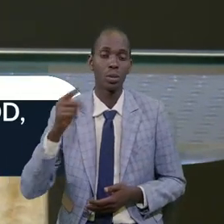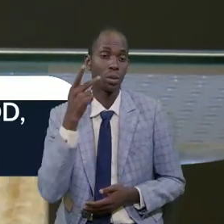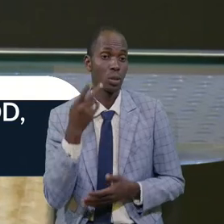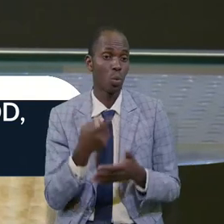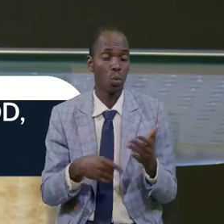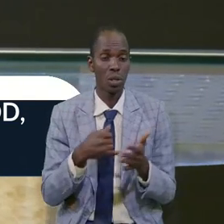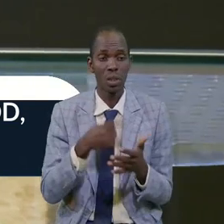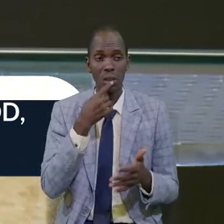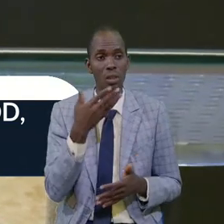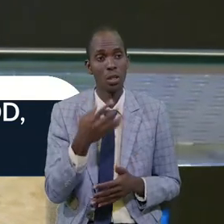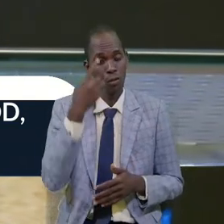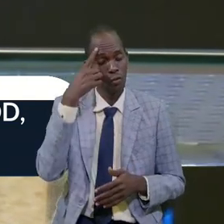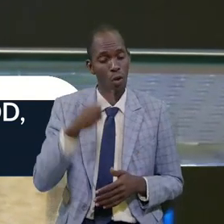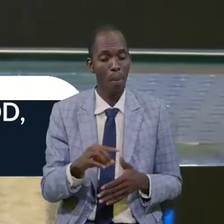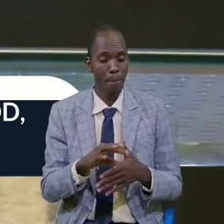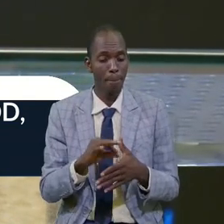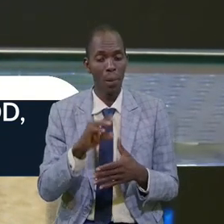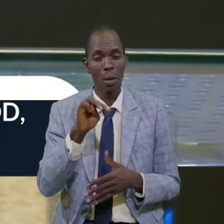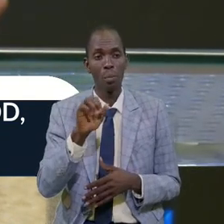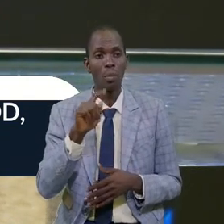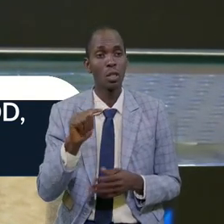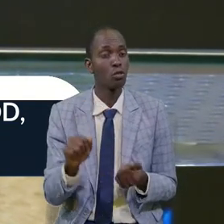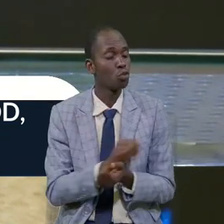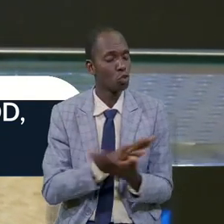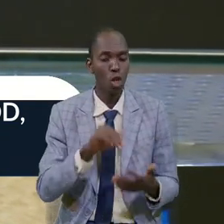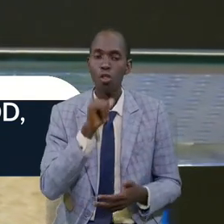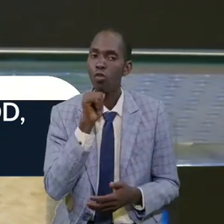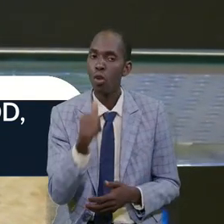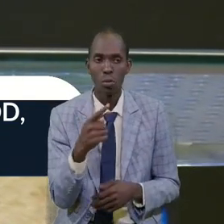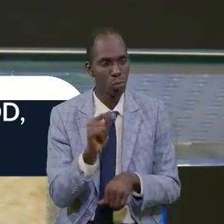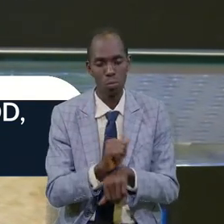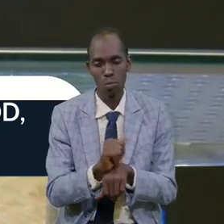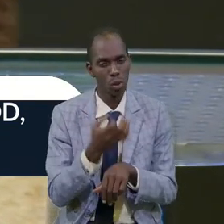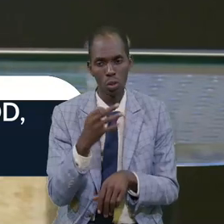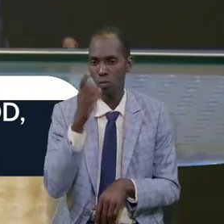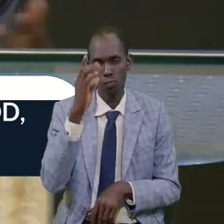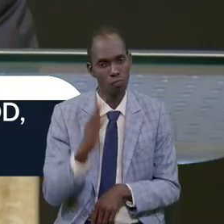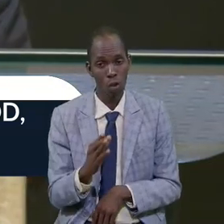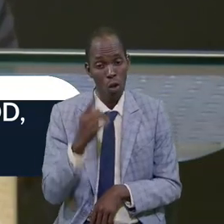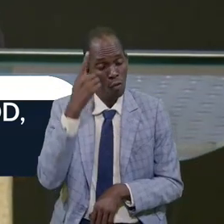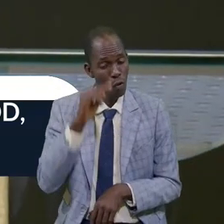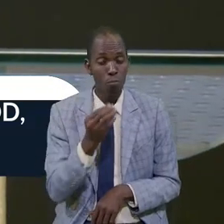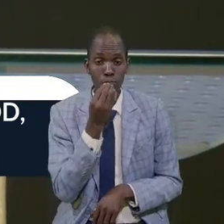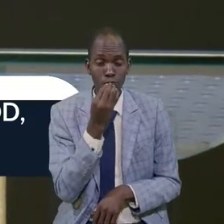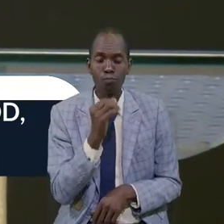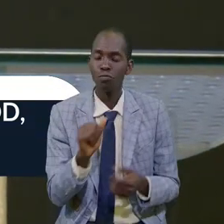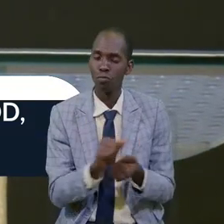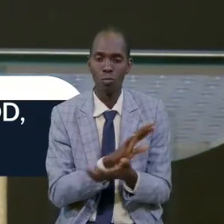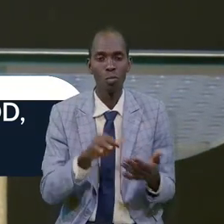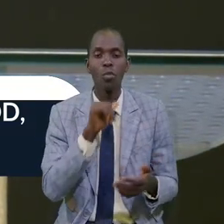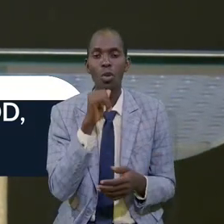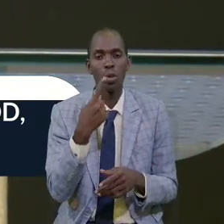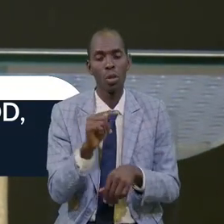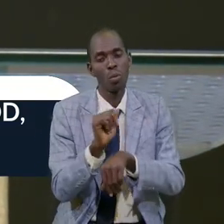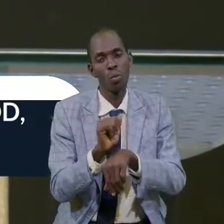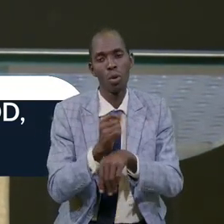Romains 14, 20. Pour un aliment, ne détruit pas l'œuvre de Dieu. Pour un aliment, ne détruit